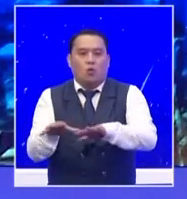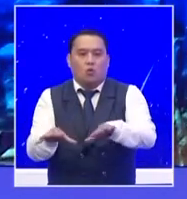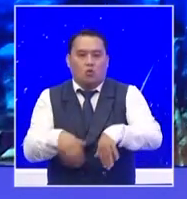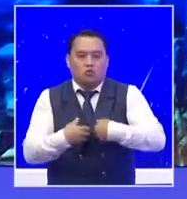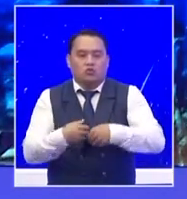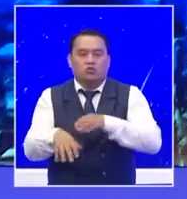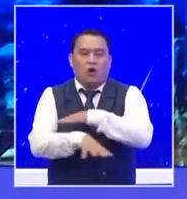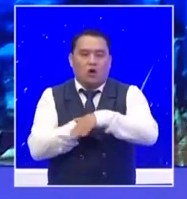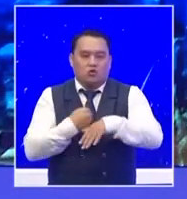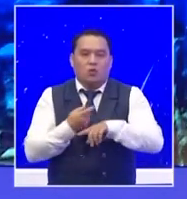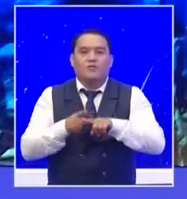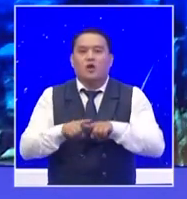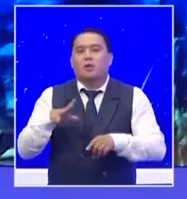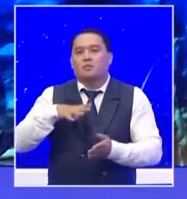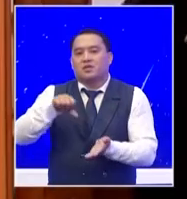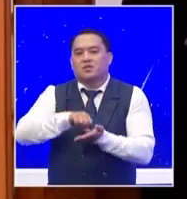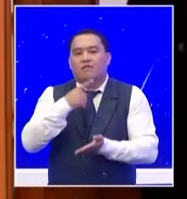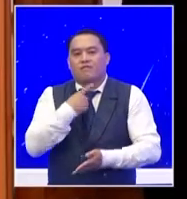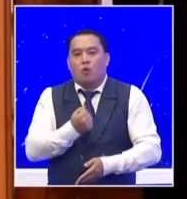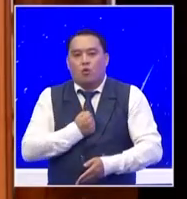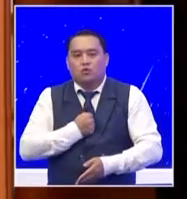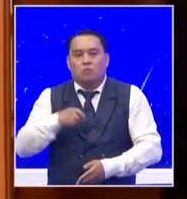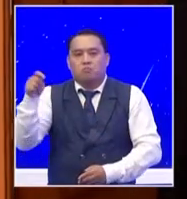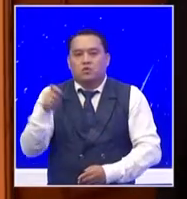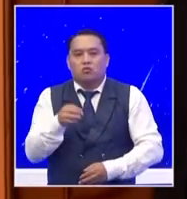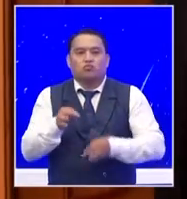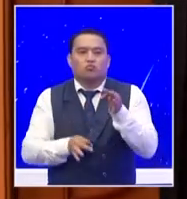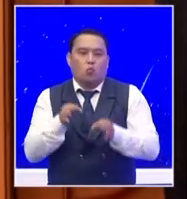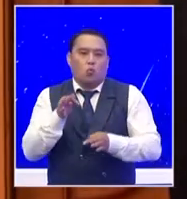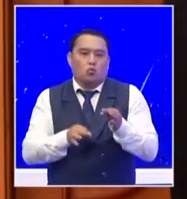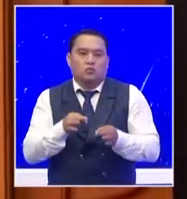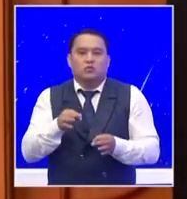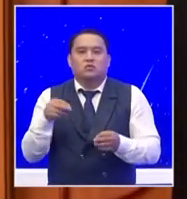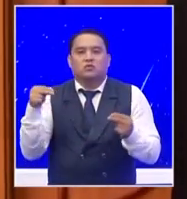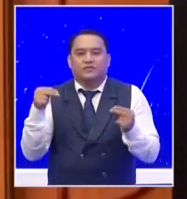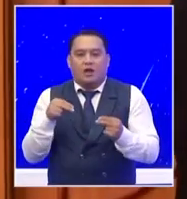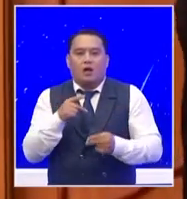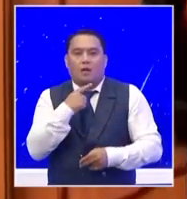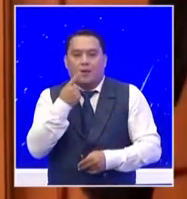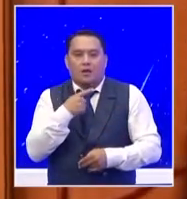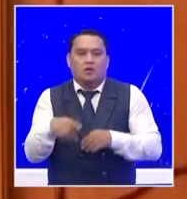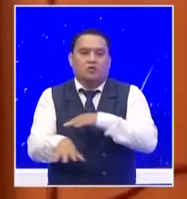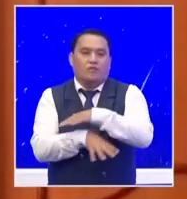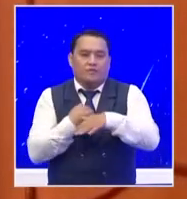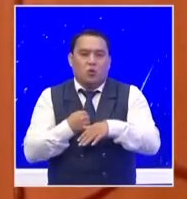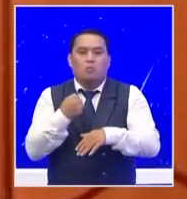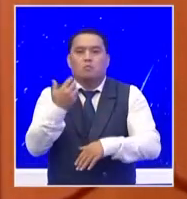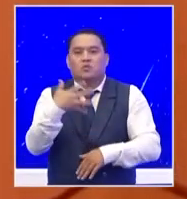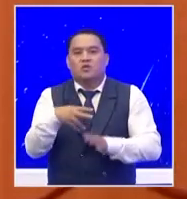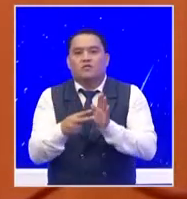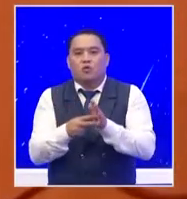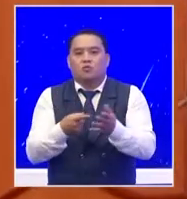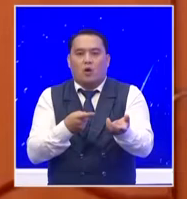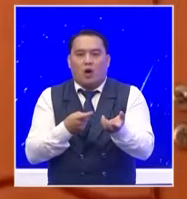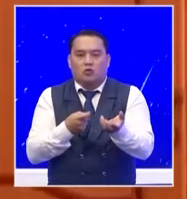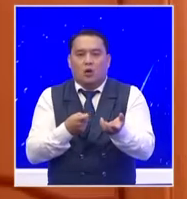сообщает Отрар.кз. Представитель воинской части, прибывший в суд в качестве свидетеля, сообщил, что были похищены 58 единиц оружия